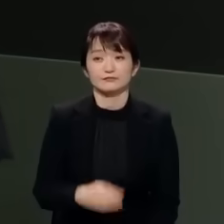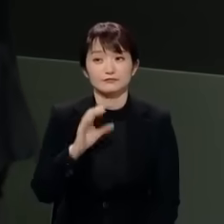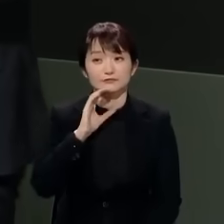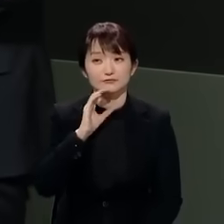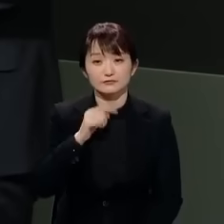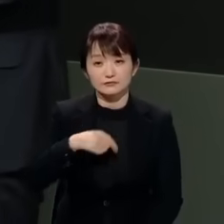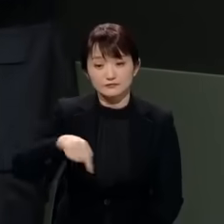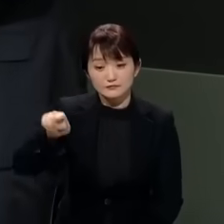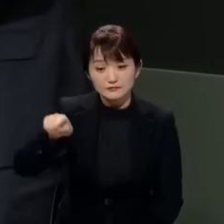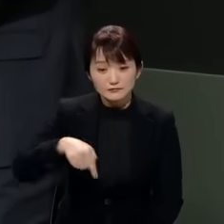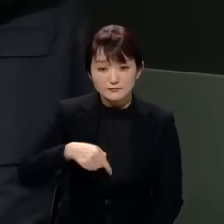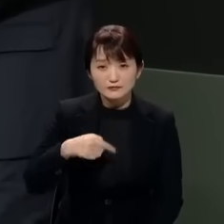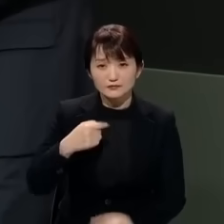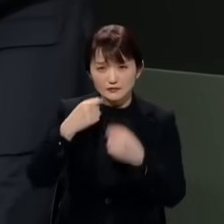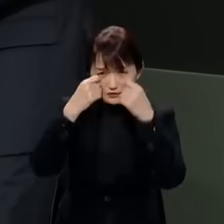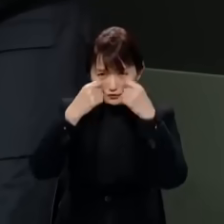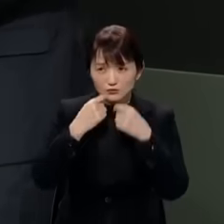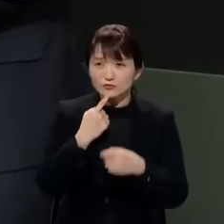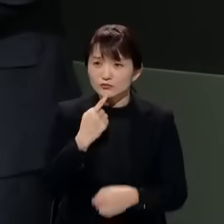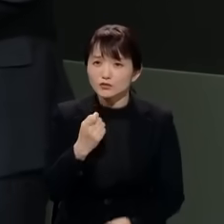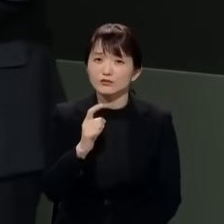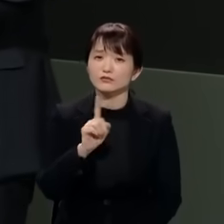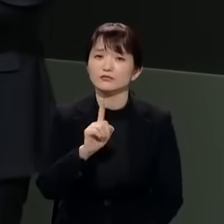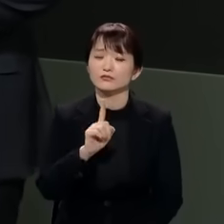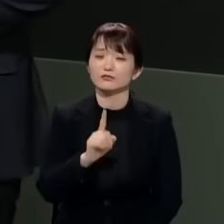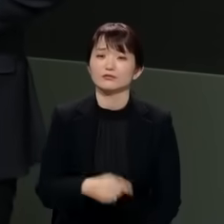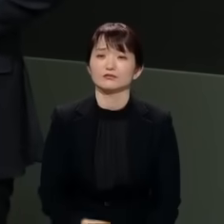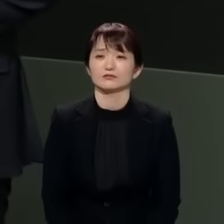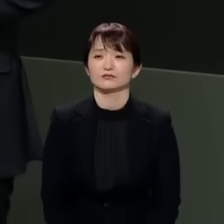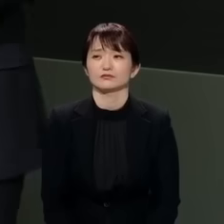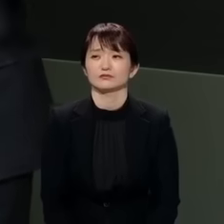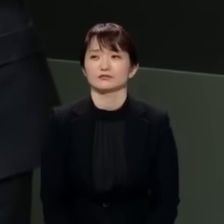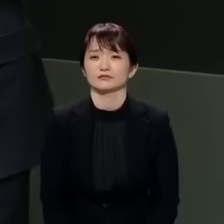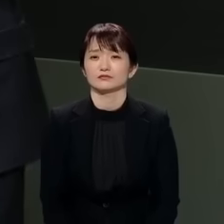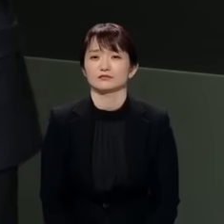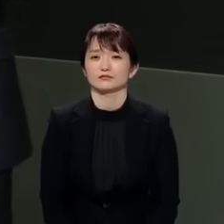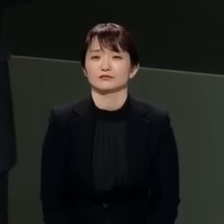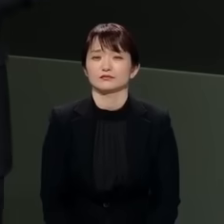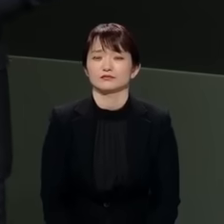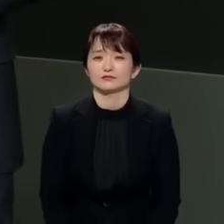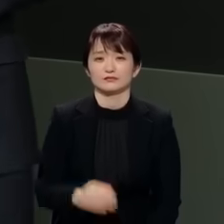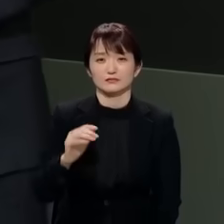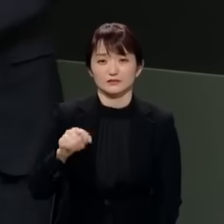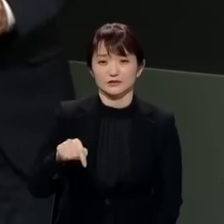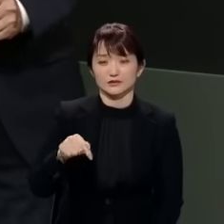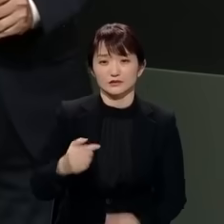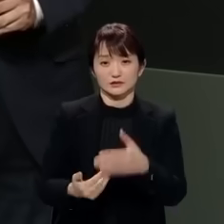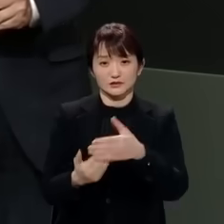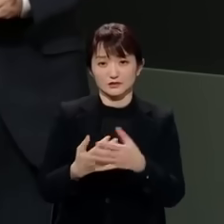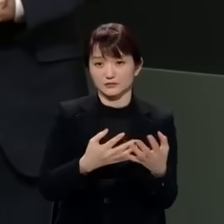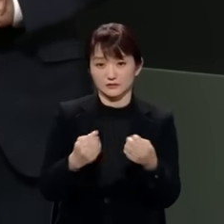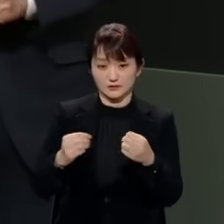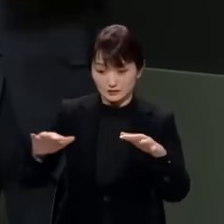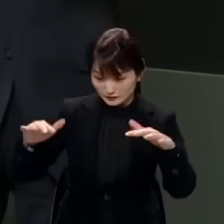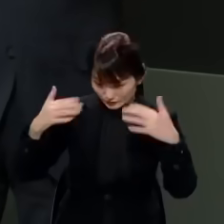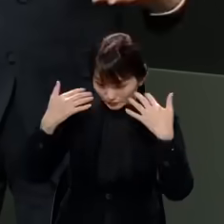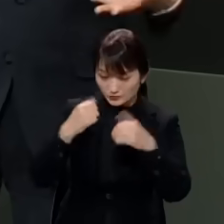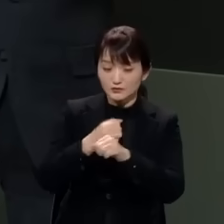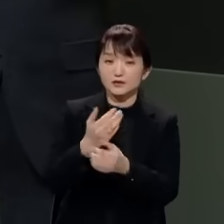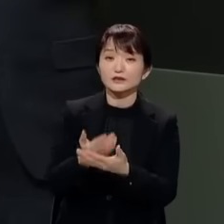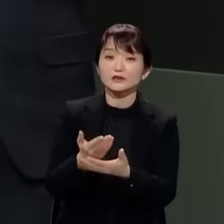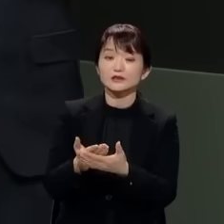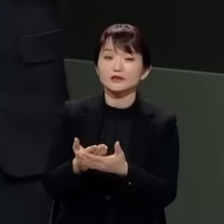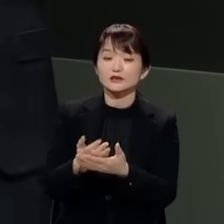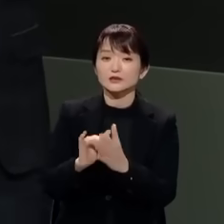카페 갔다가 울뻔 점점 점입니다 아 이거 좀 많이 좀 주목해 주십시오 사반 가족분께서 우리 가족